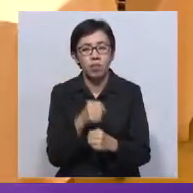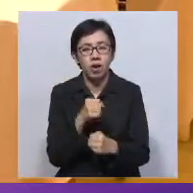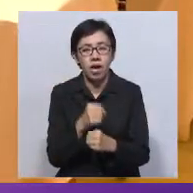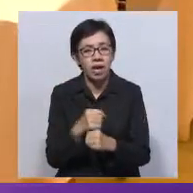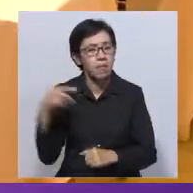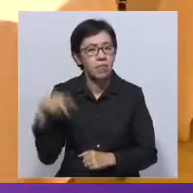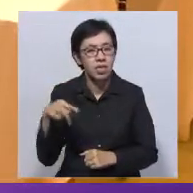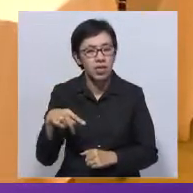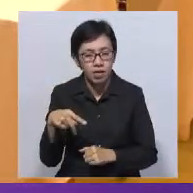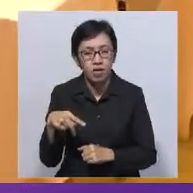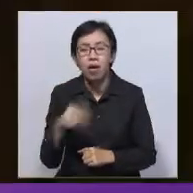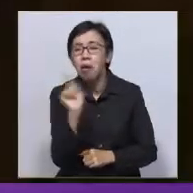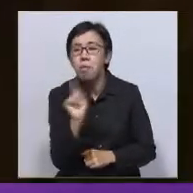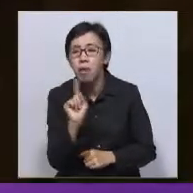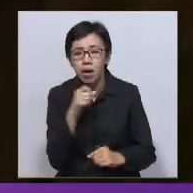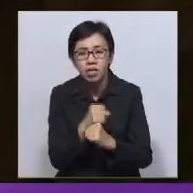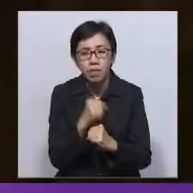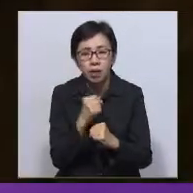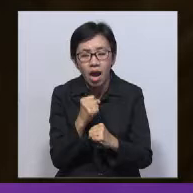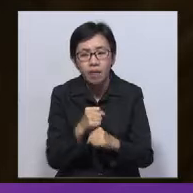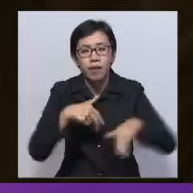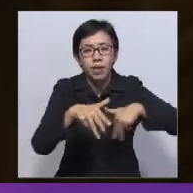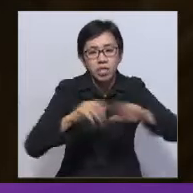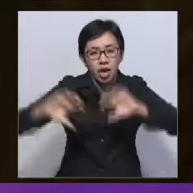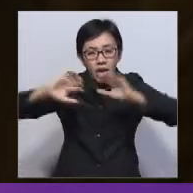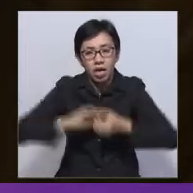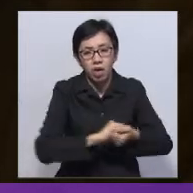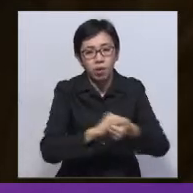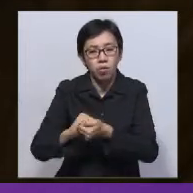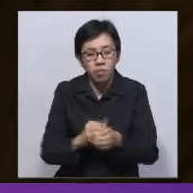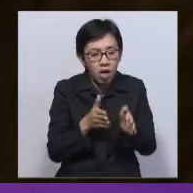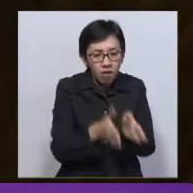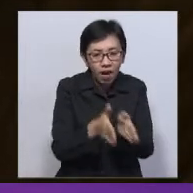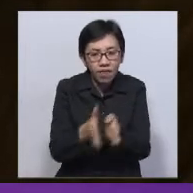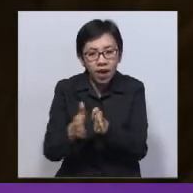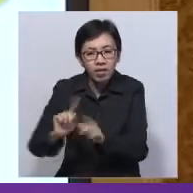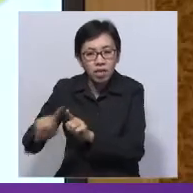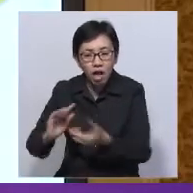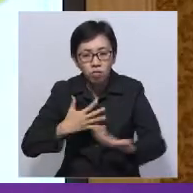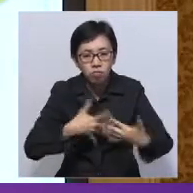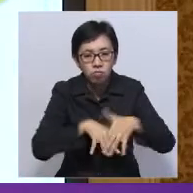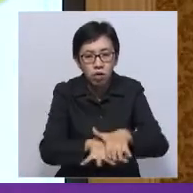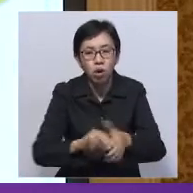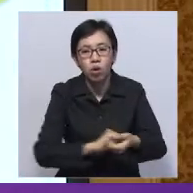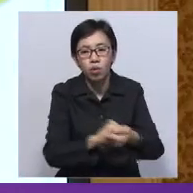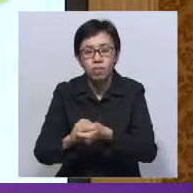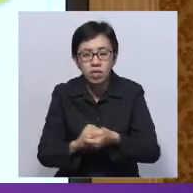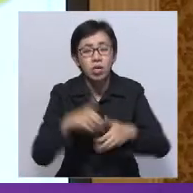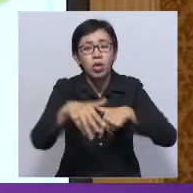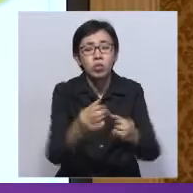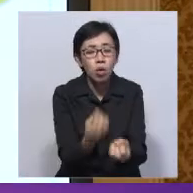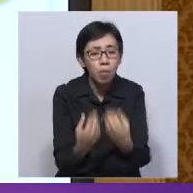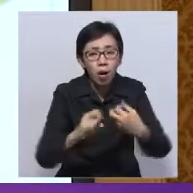เศษกว่าทุกชุดที่ผ่านมาคือการทำงานแบบประชารัฐจากความร่วมมือของทุกฝ่ายมีการทำประชาคมเพื่อรับฟังปัญห